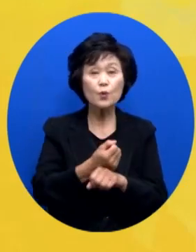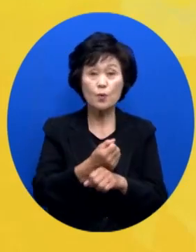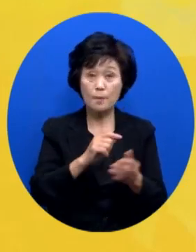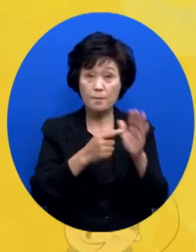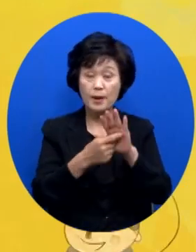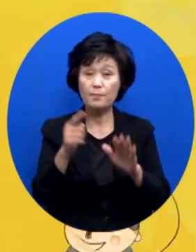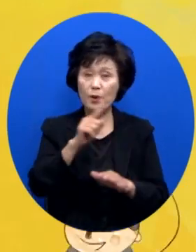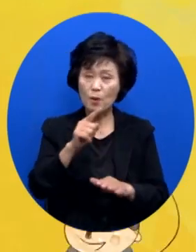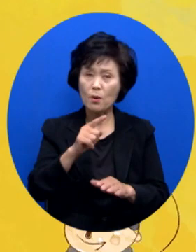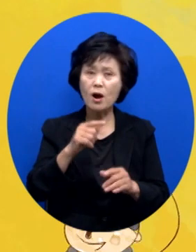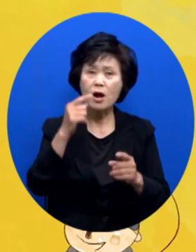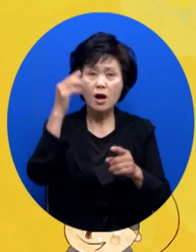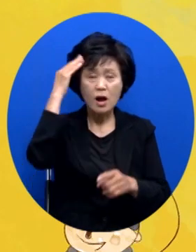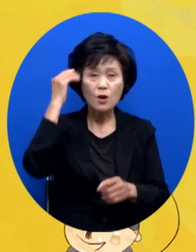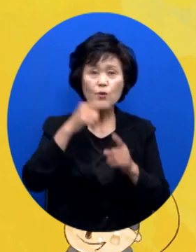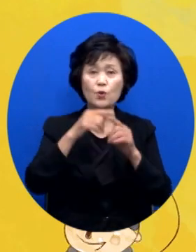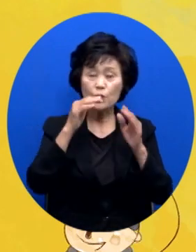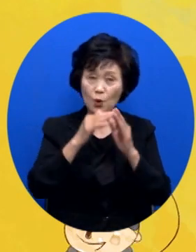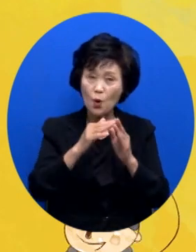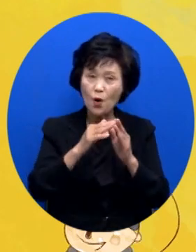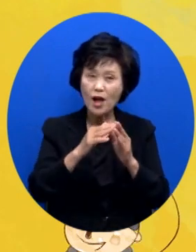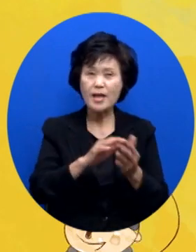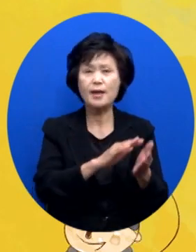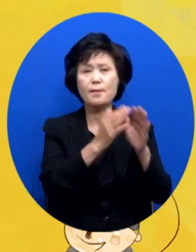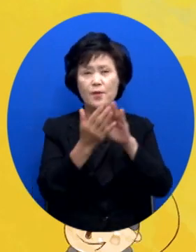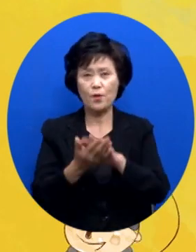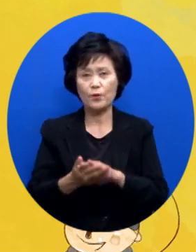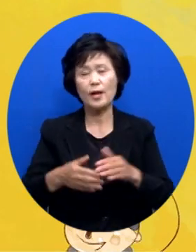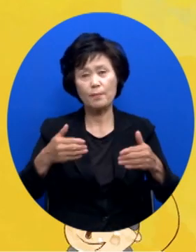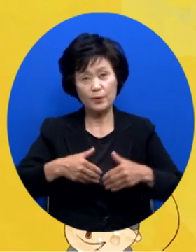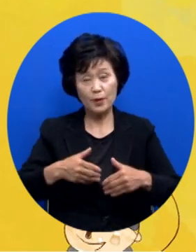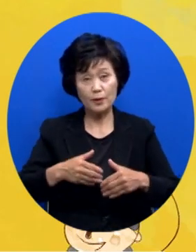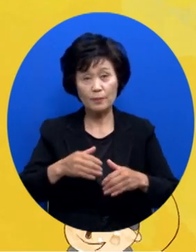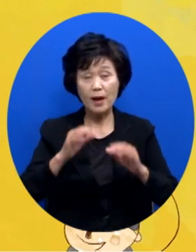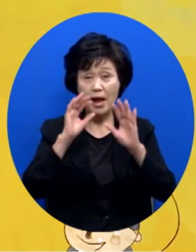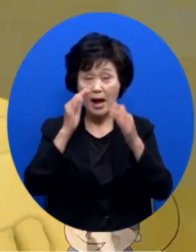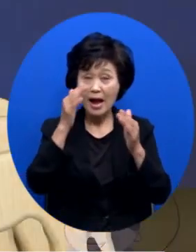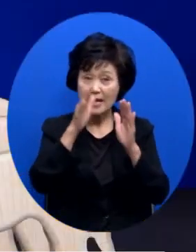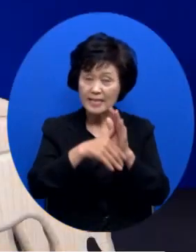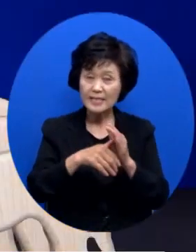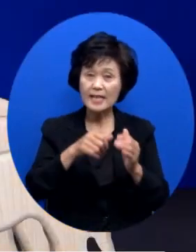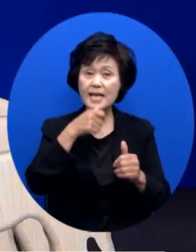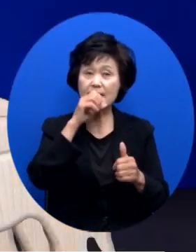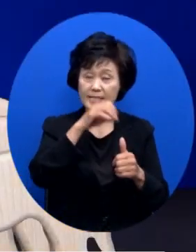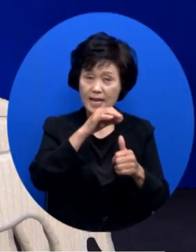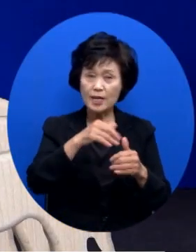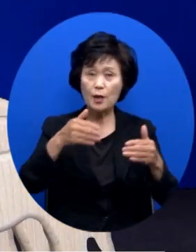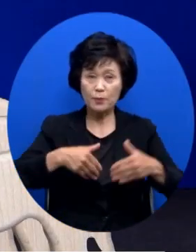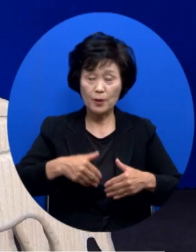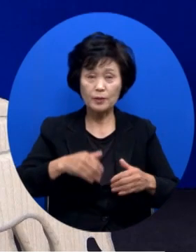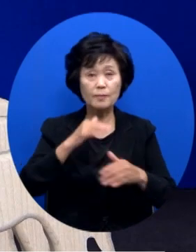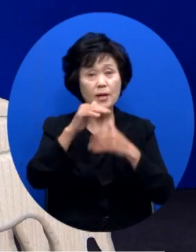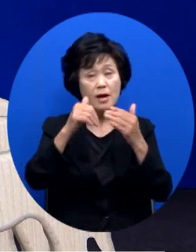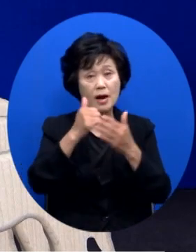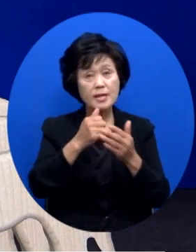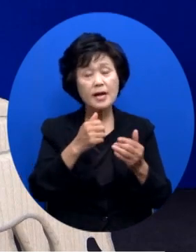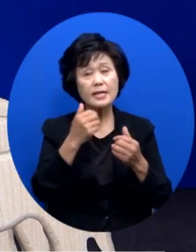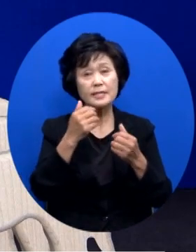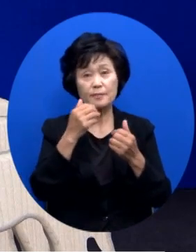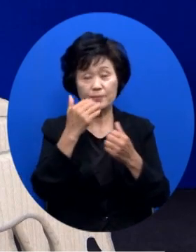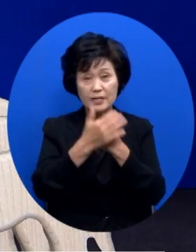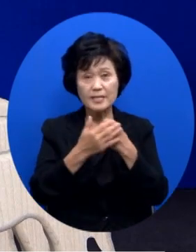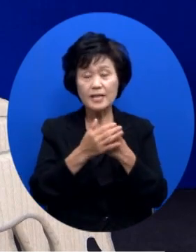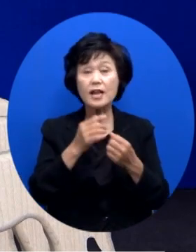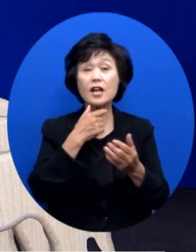맞은 한국교회의 대전환이 필요하다며 아동세례를 통해 아동들이 하나님의 은혜를 경험하는 것을